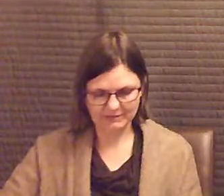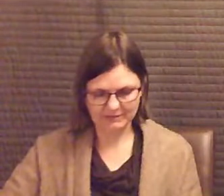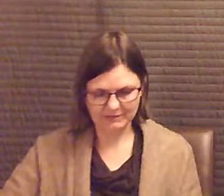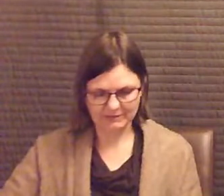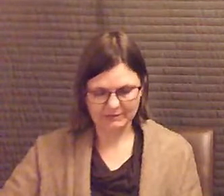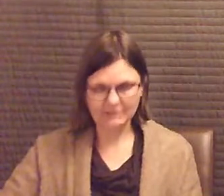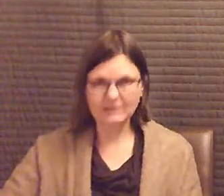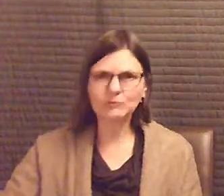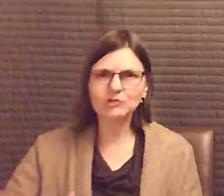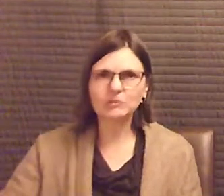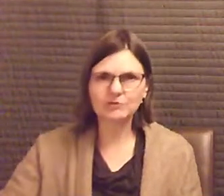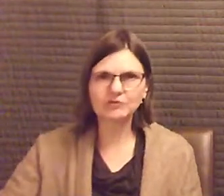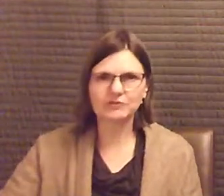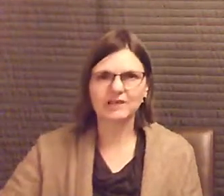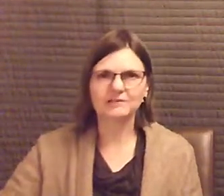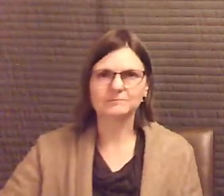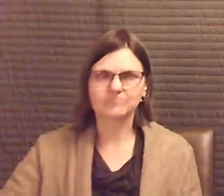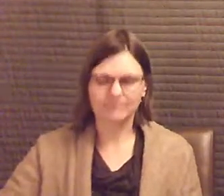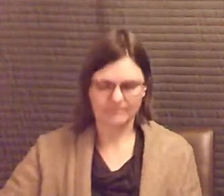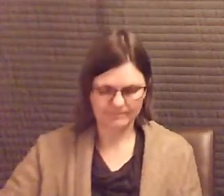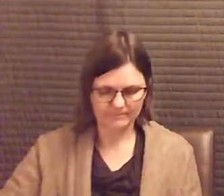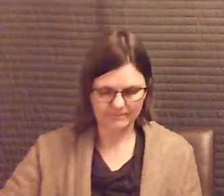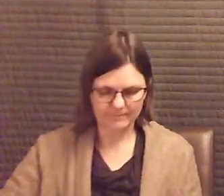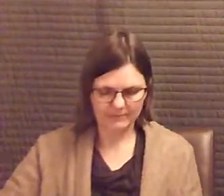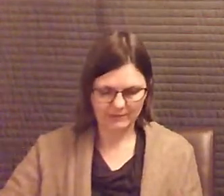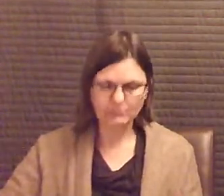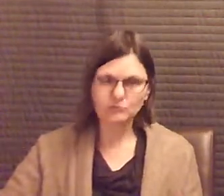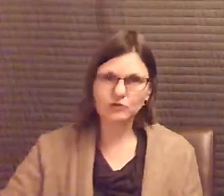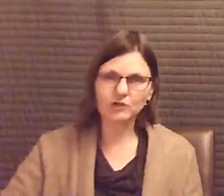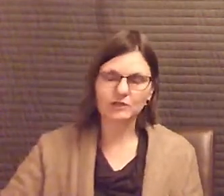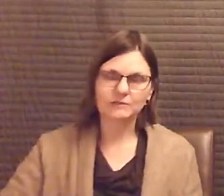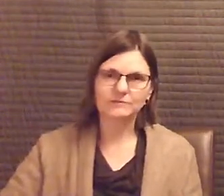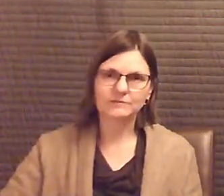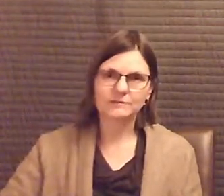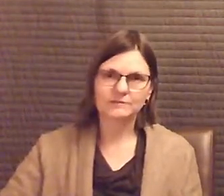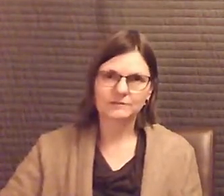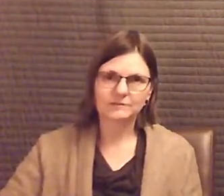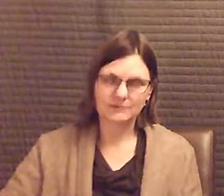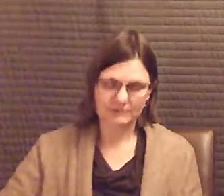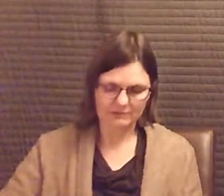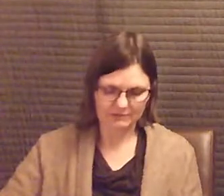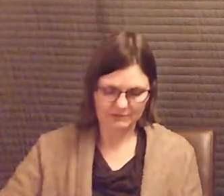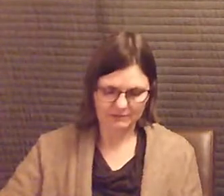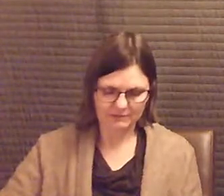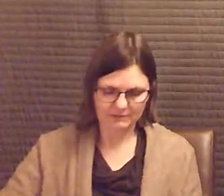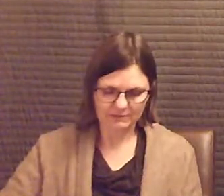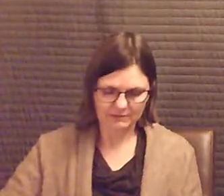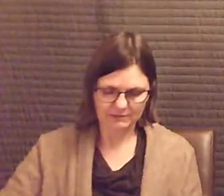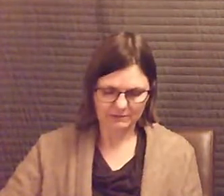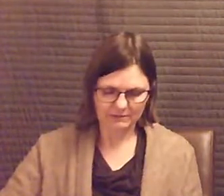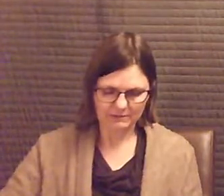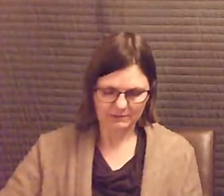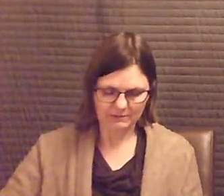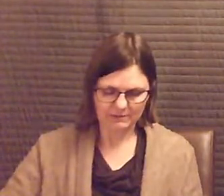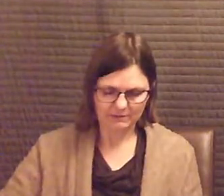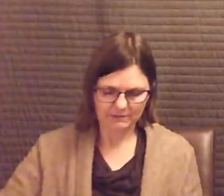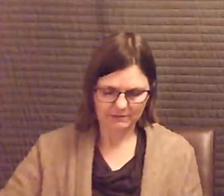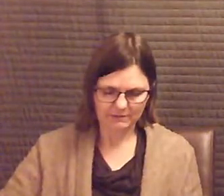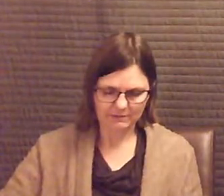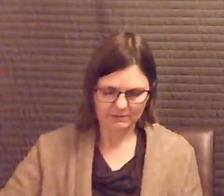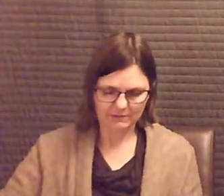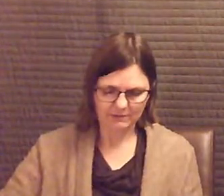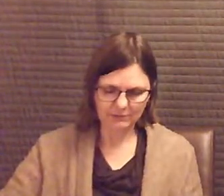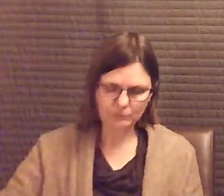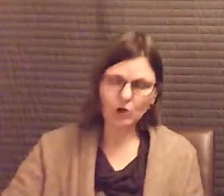walibi world dus dan moet je bewust van zijn je laten tekenen je moet zorgen les baby in any of you who lukken ambi